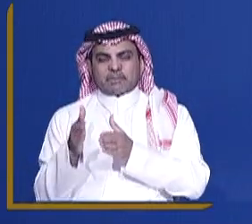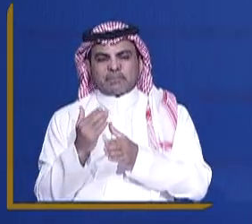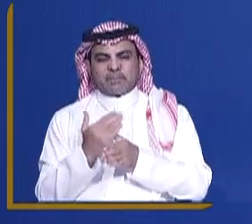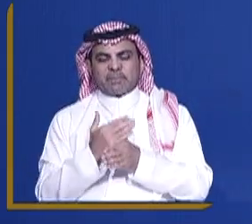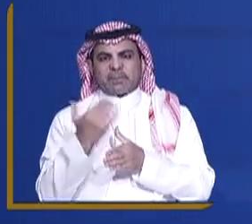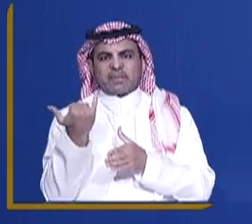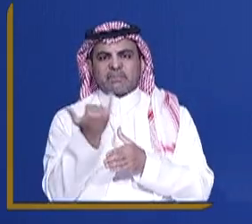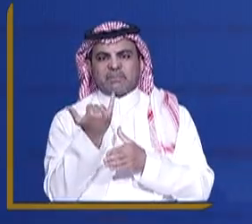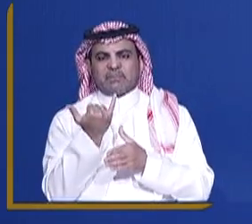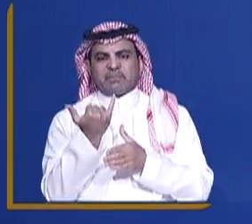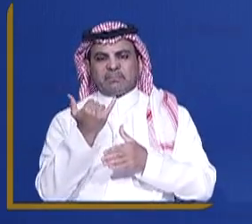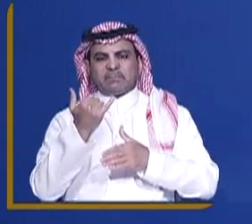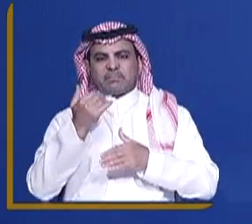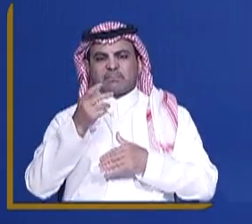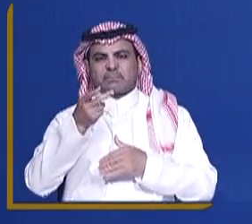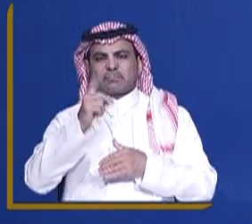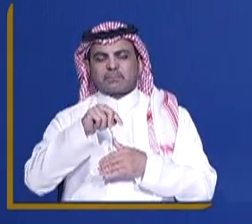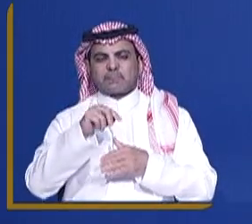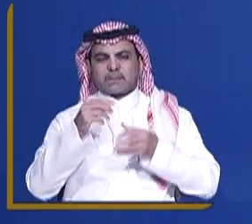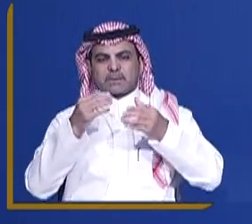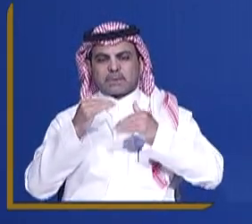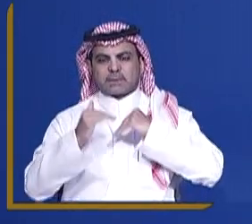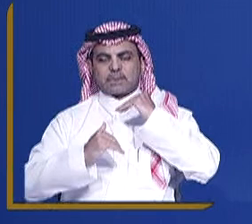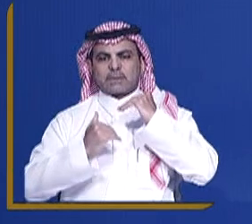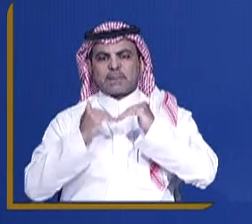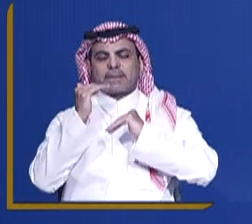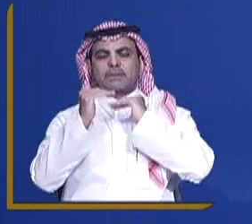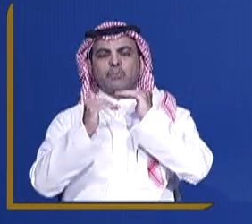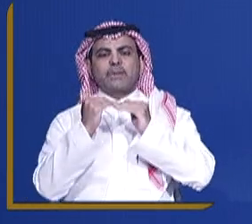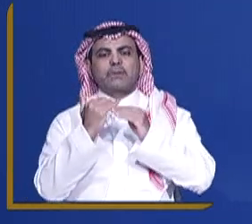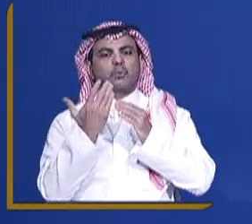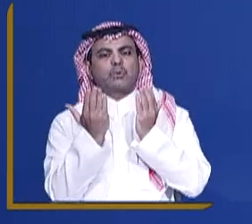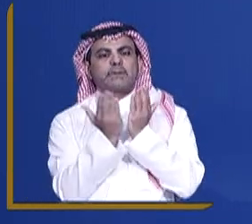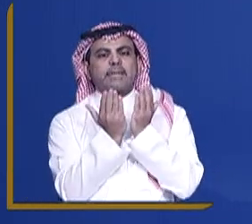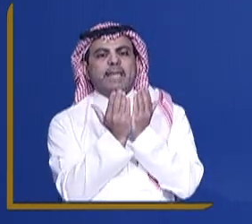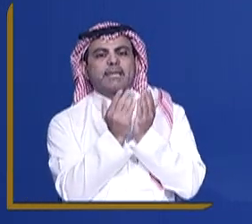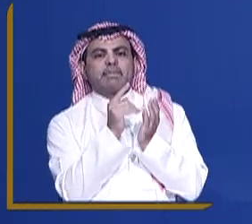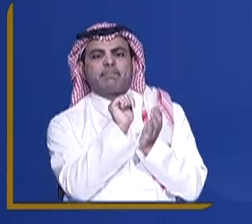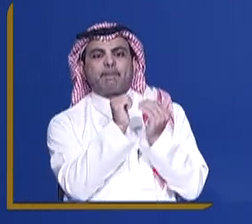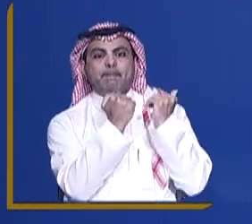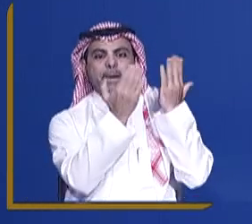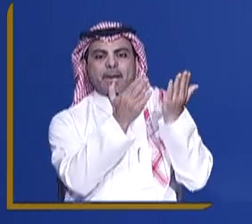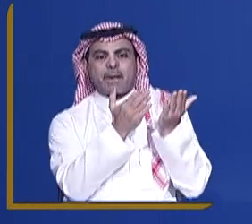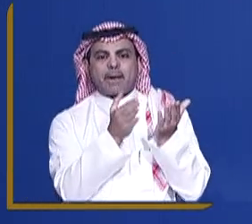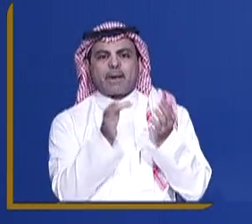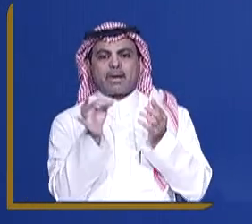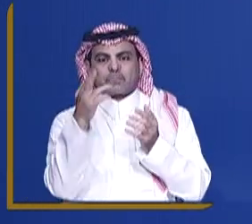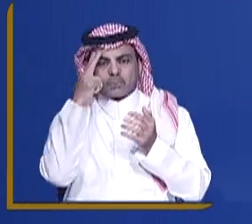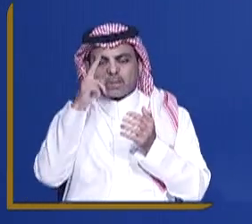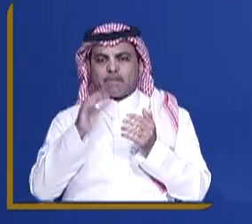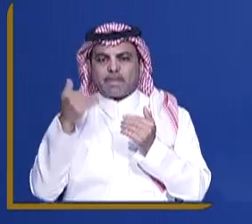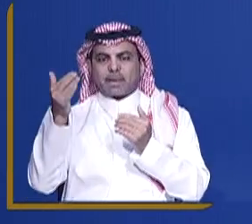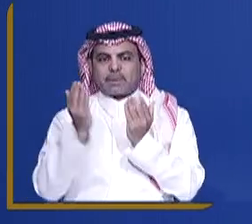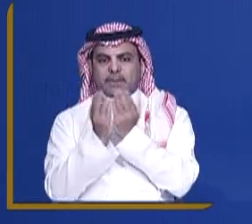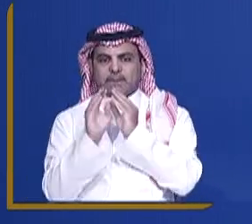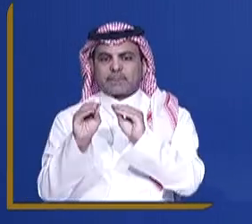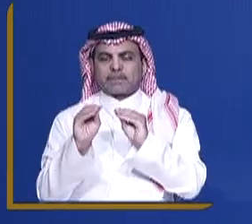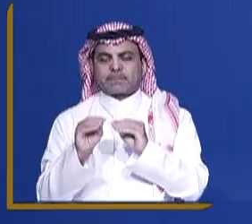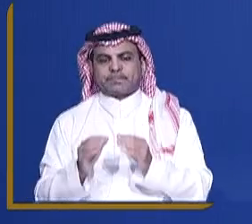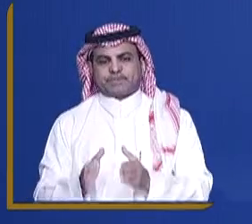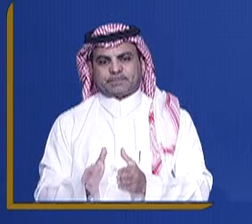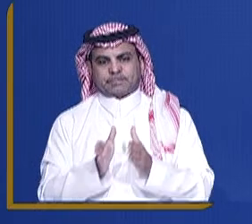من ضمن اهتماماتنا حتى لتعزيز قد يكون الدور القطاع الخاص في الاستفادة من هذه المدارس إن شاء الله. يعطيك